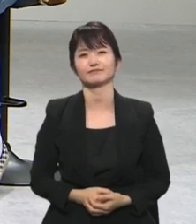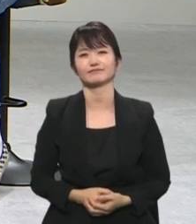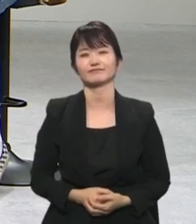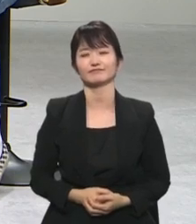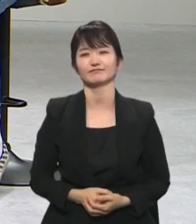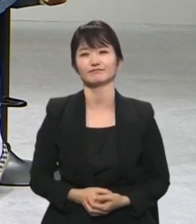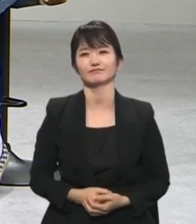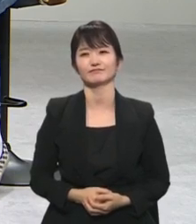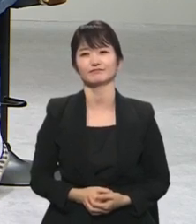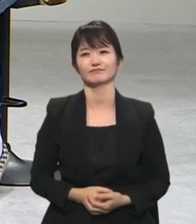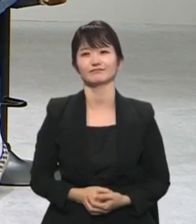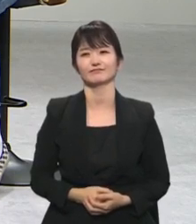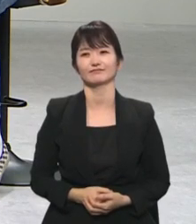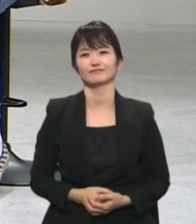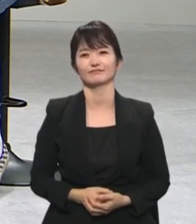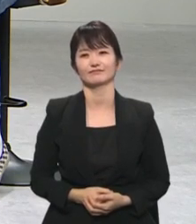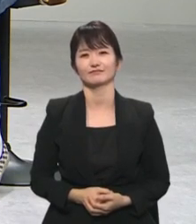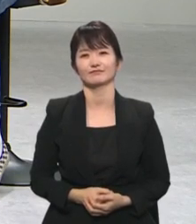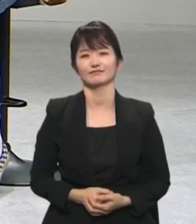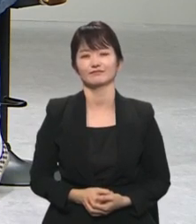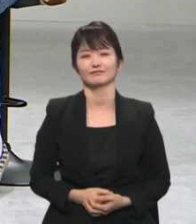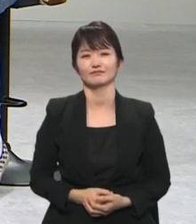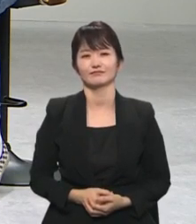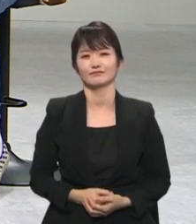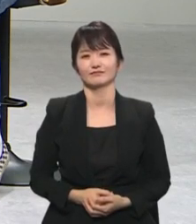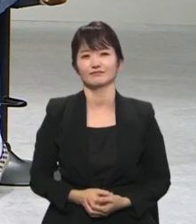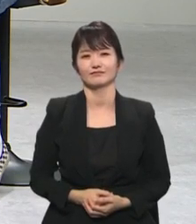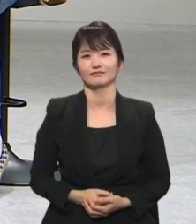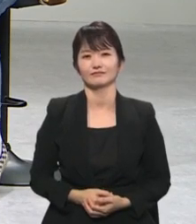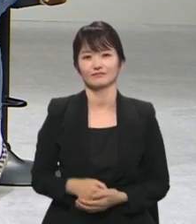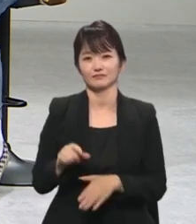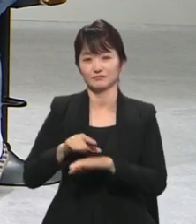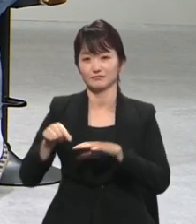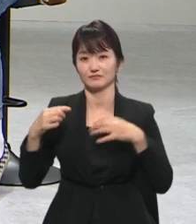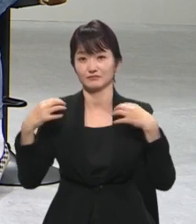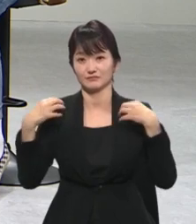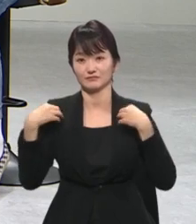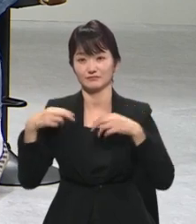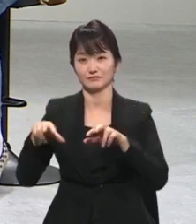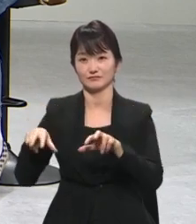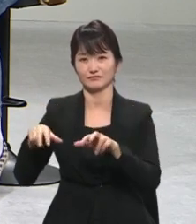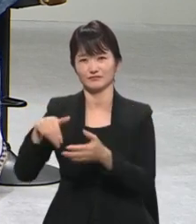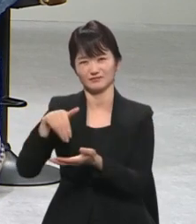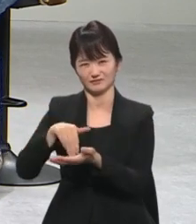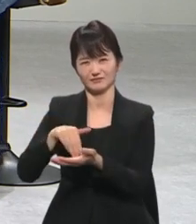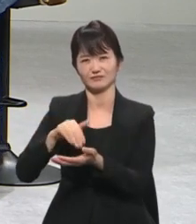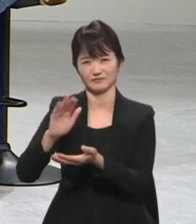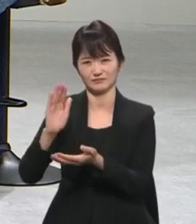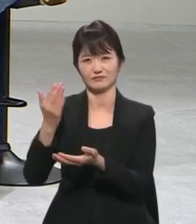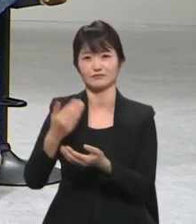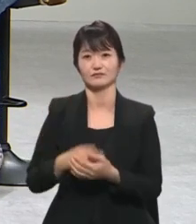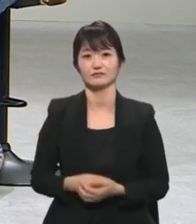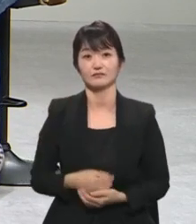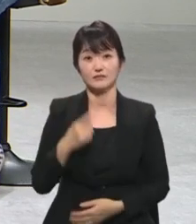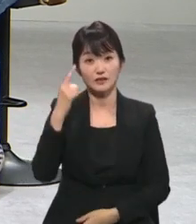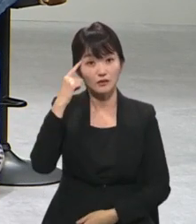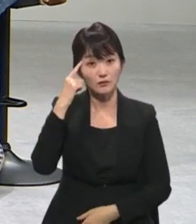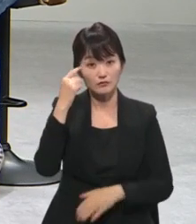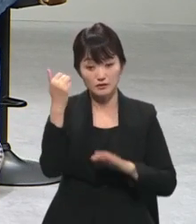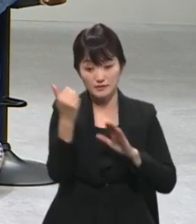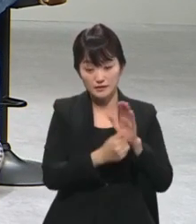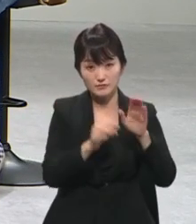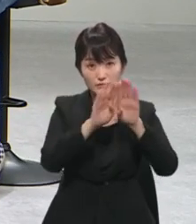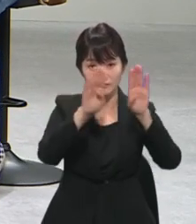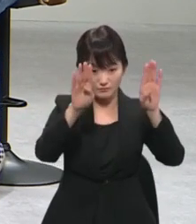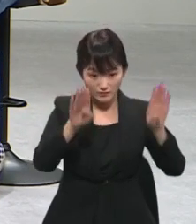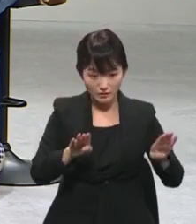아이디어이긴 하네요 그래서 이게 지자체들 요즘 반성해야 되는데 왜냐하면 실패 박물관